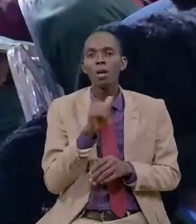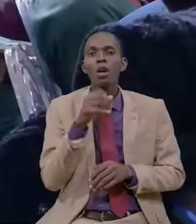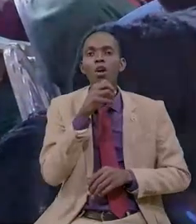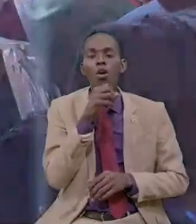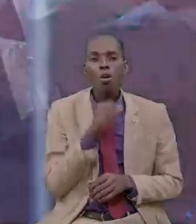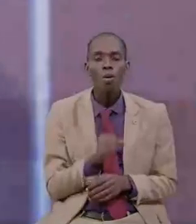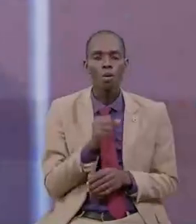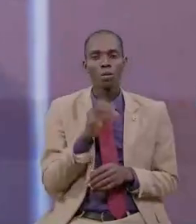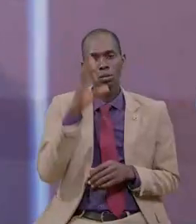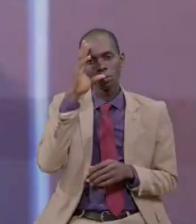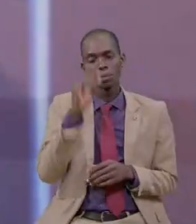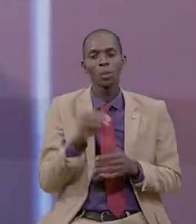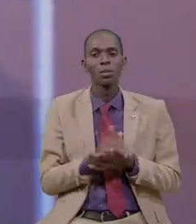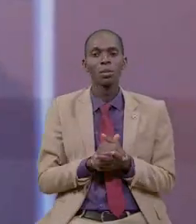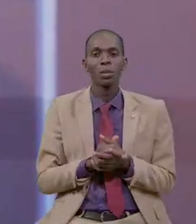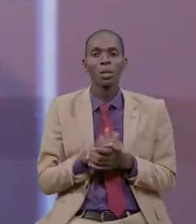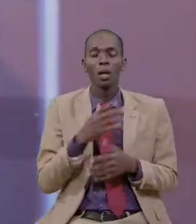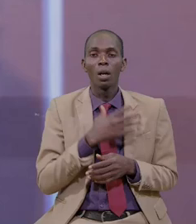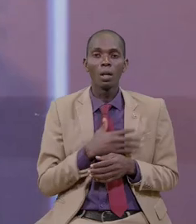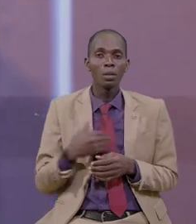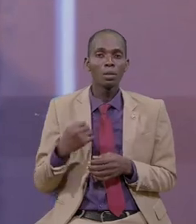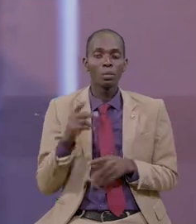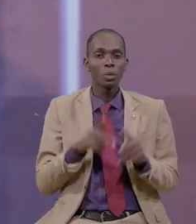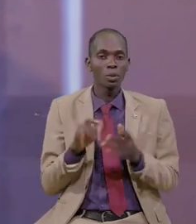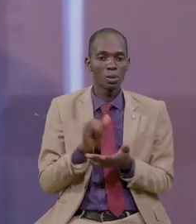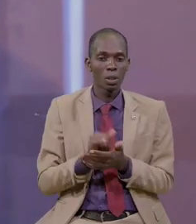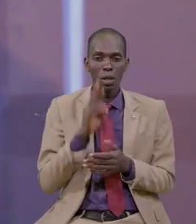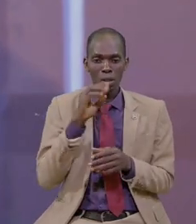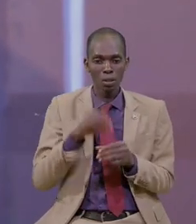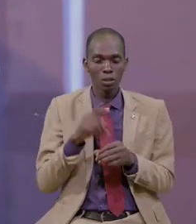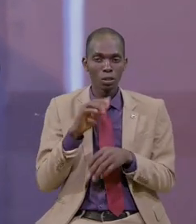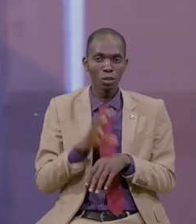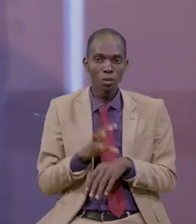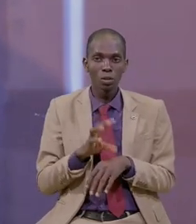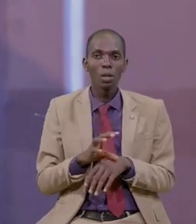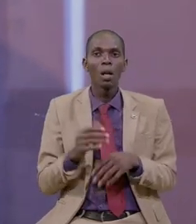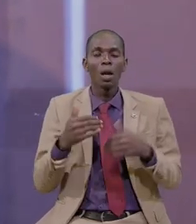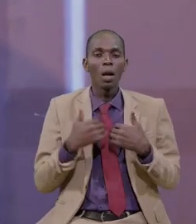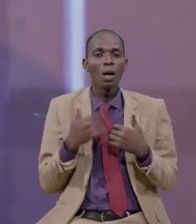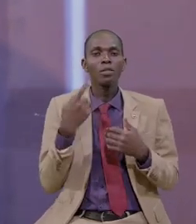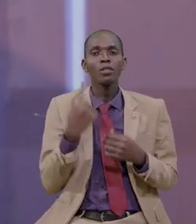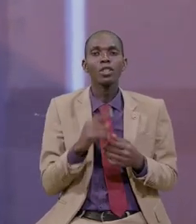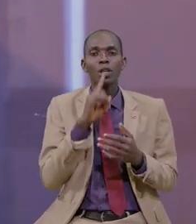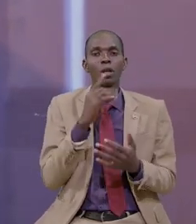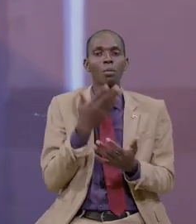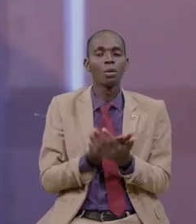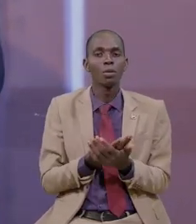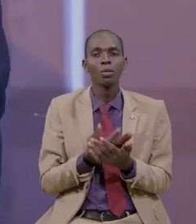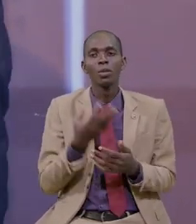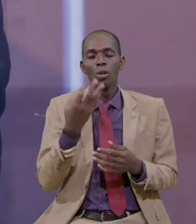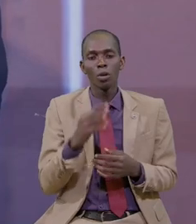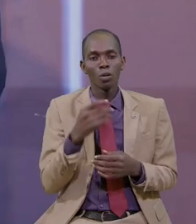Et dans la vie de plusieurs, on dit qu'ils sont dans l'église. Ils ont les signes du vieux dans